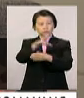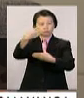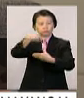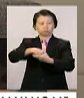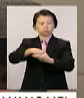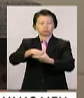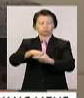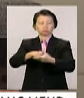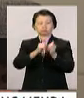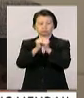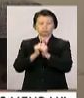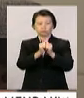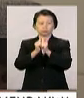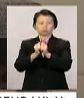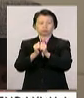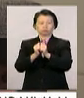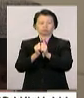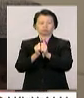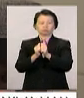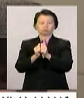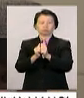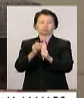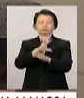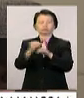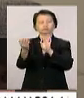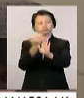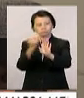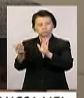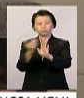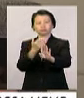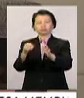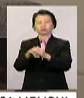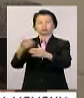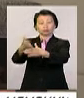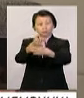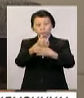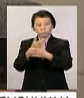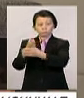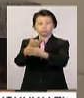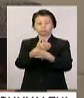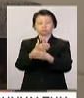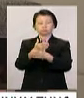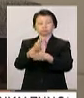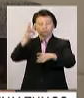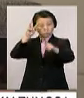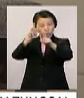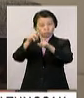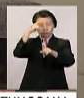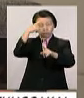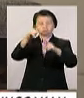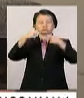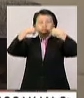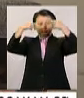inclusivity, of living side by side, in tolerance and harmony, sharing a common vision for Malaysia to